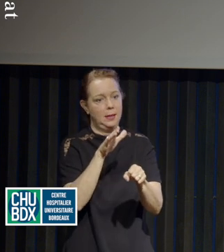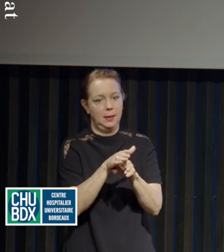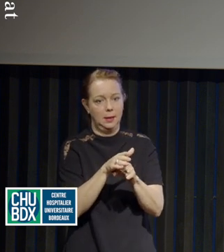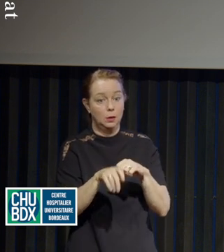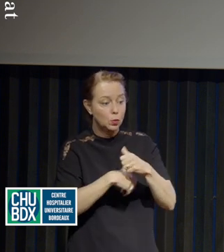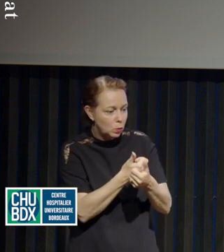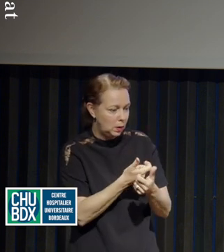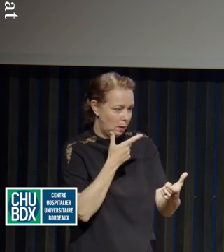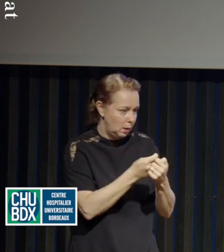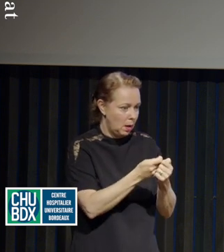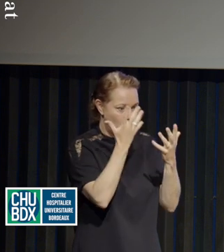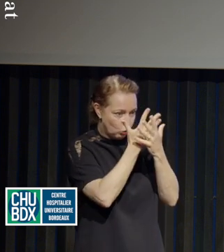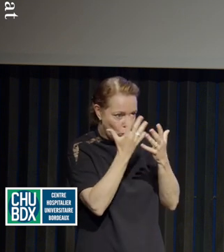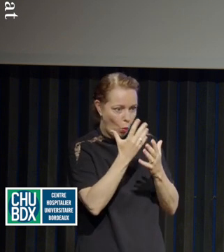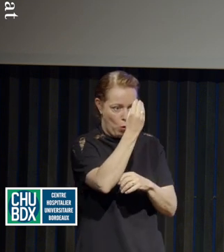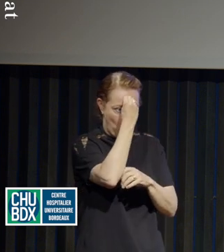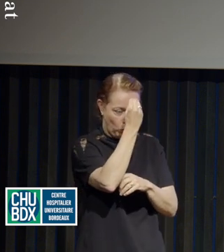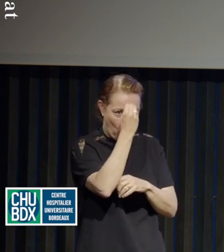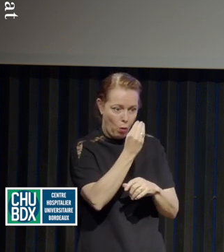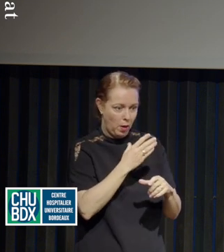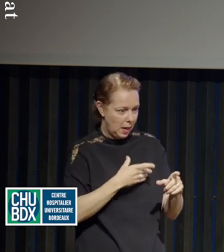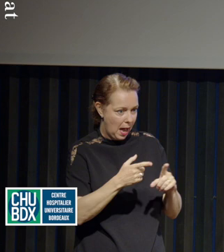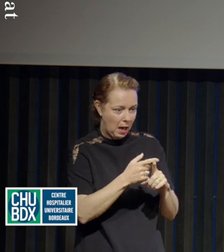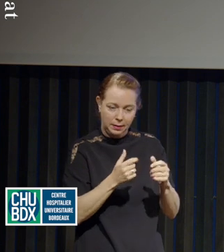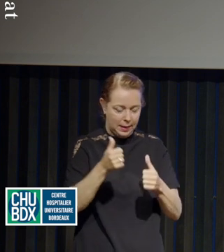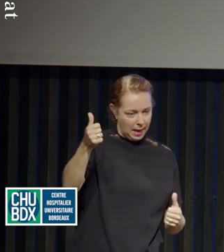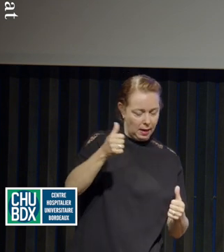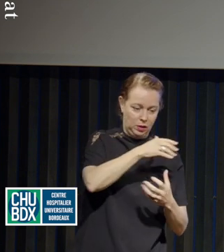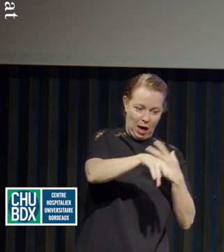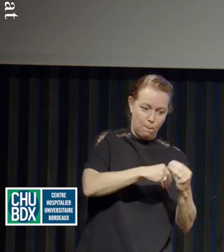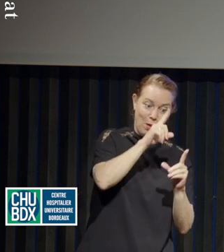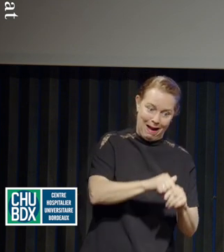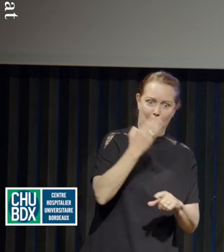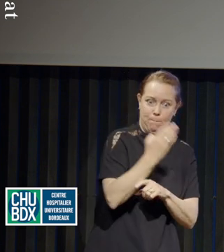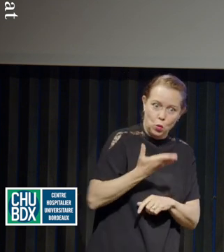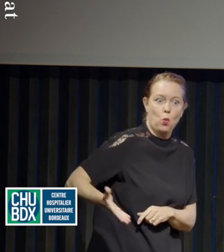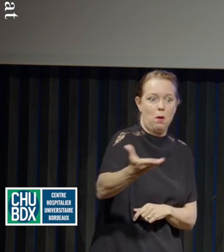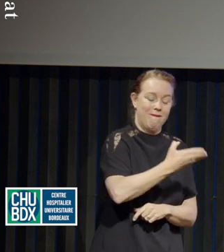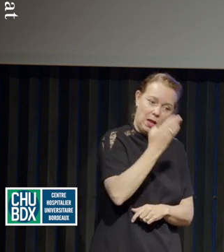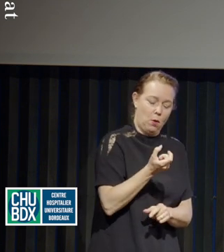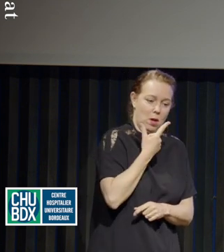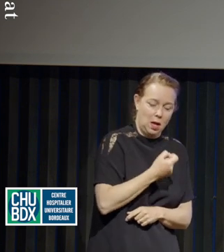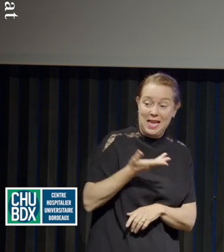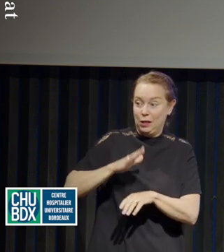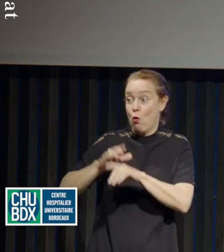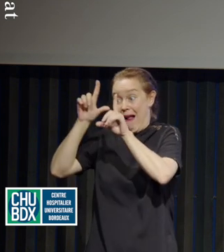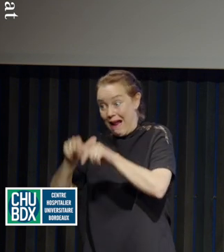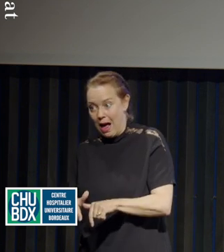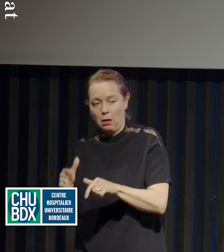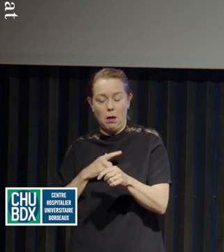mentaux et sur le décalage énorme qui existe dans le monde entre le besoin du traitement et sa mise à